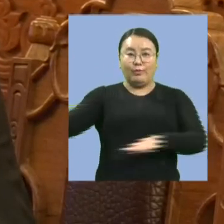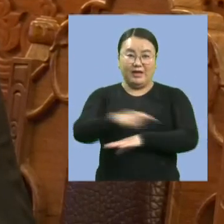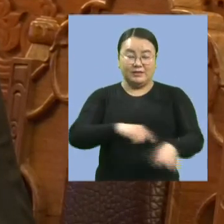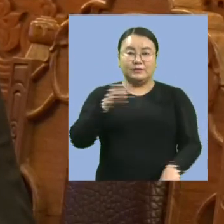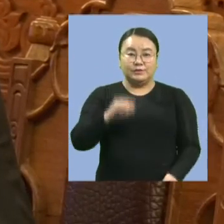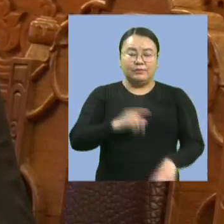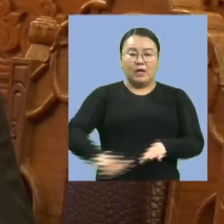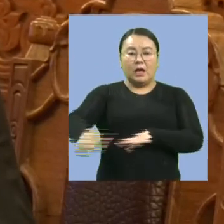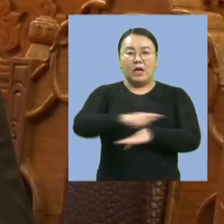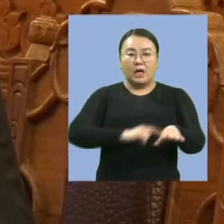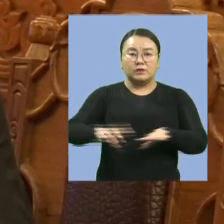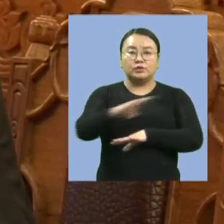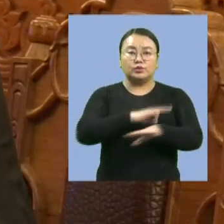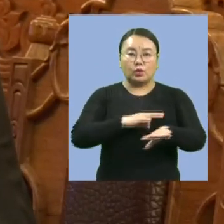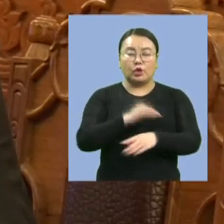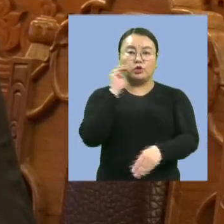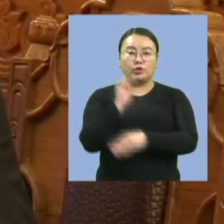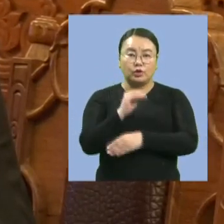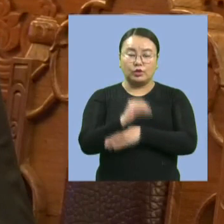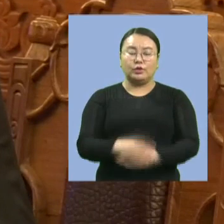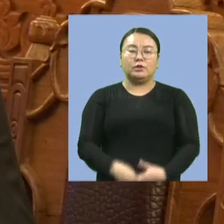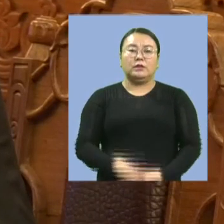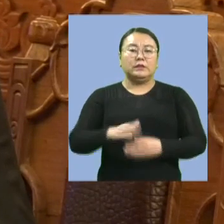нутгтай улсад газар нутгийн төлөөлөл